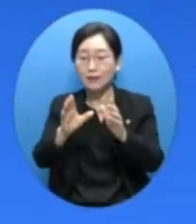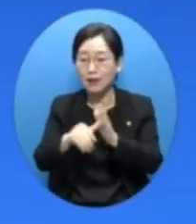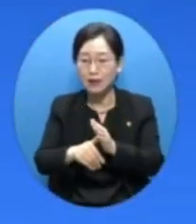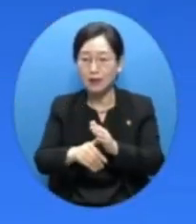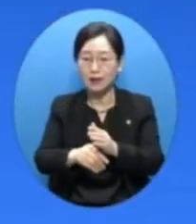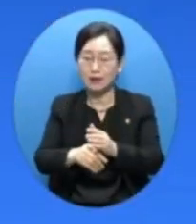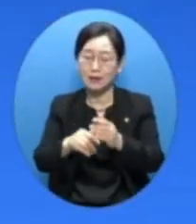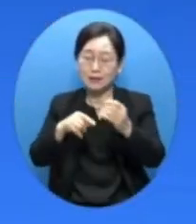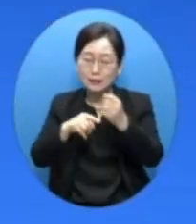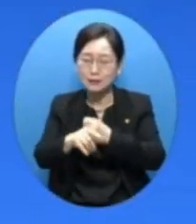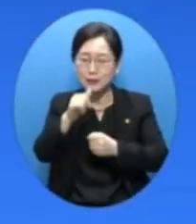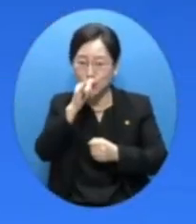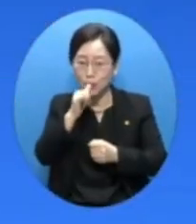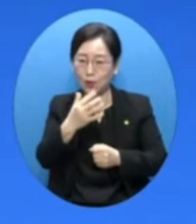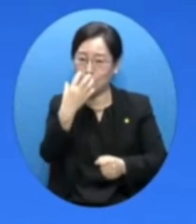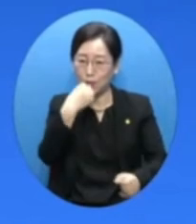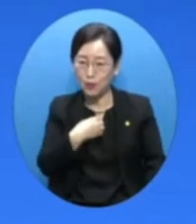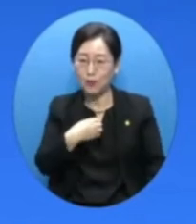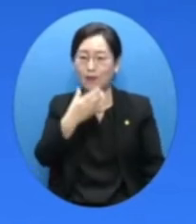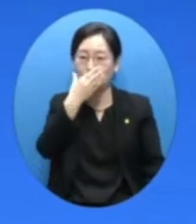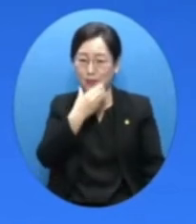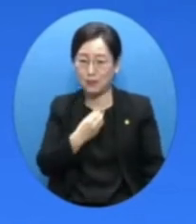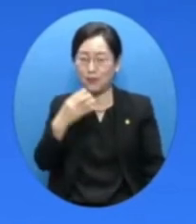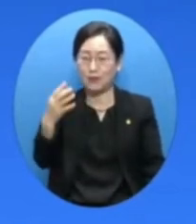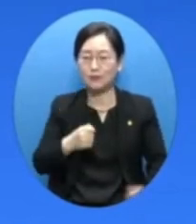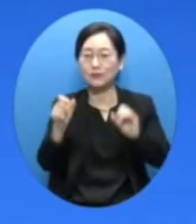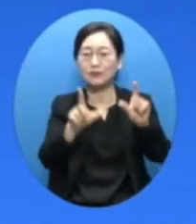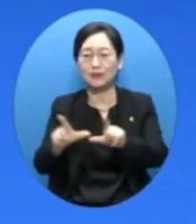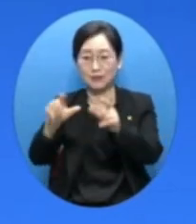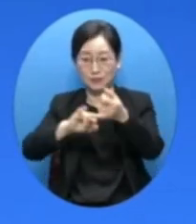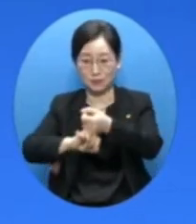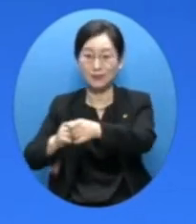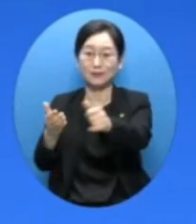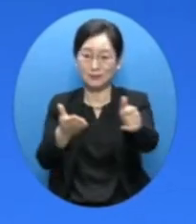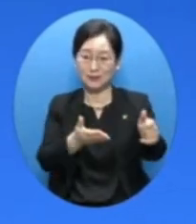있고 보람 있고 행복한 삶을 살아야 할 것입니다.